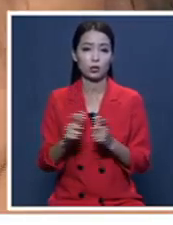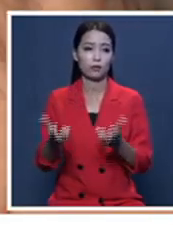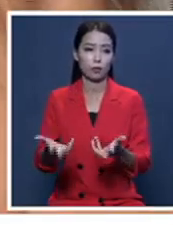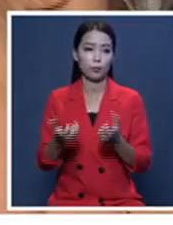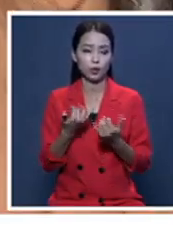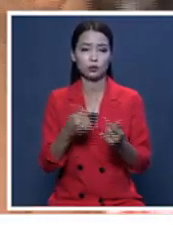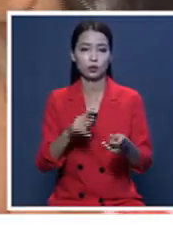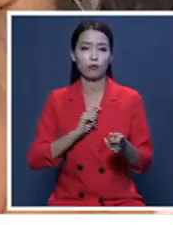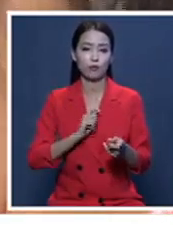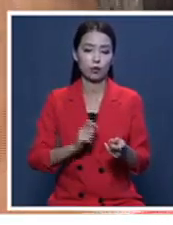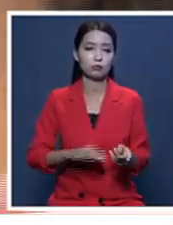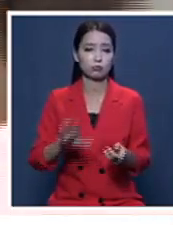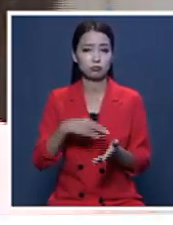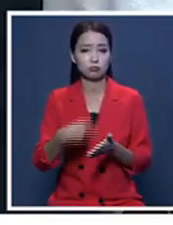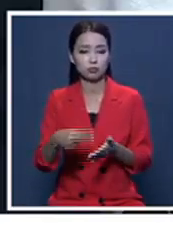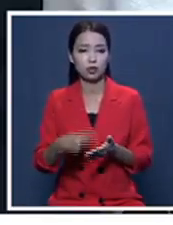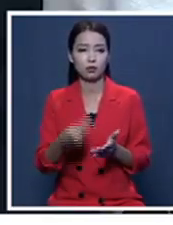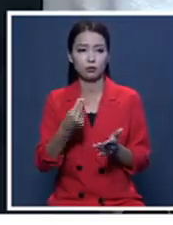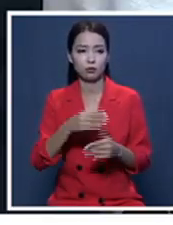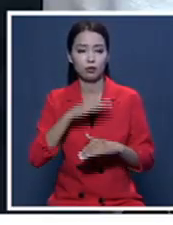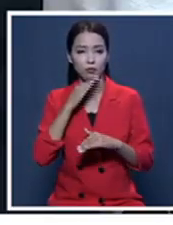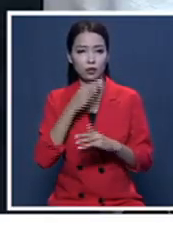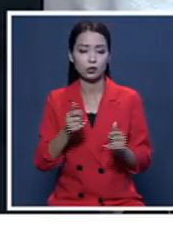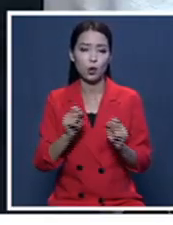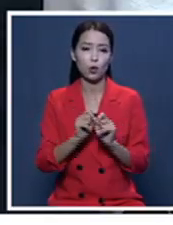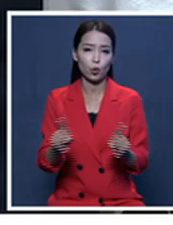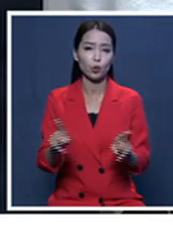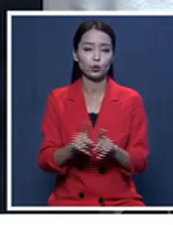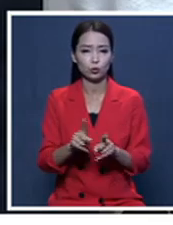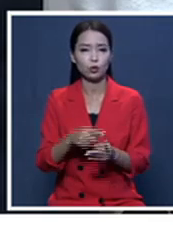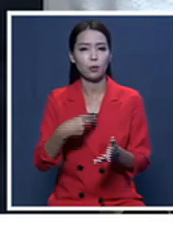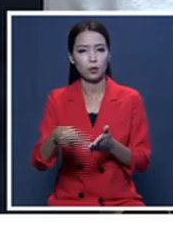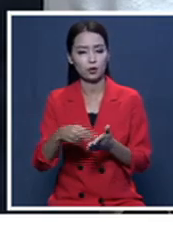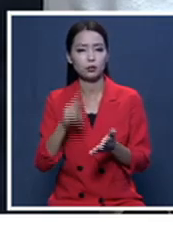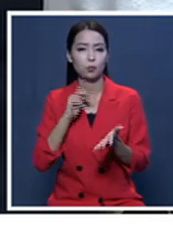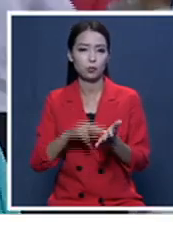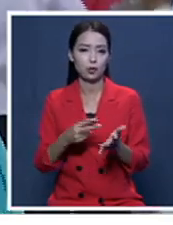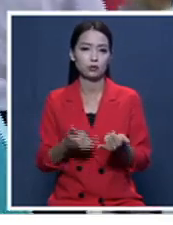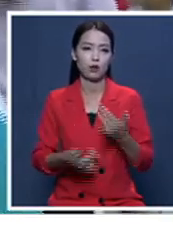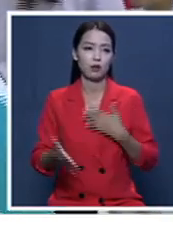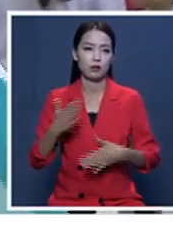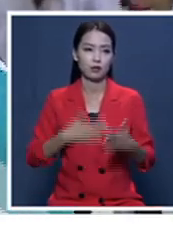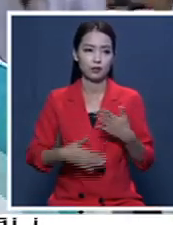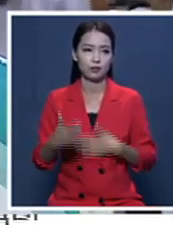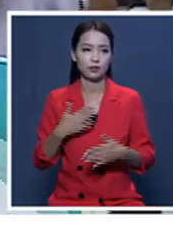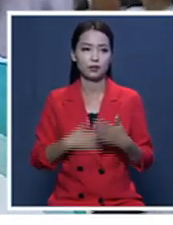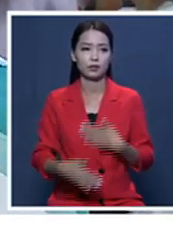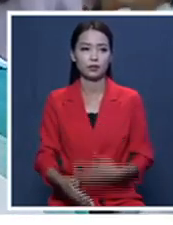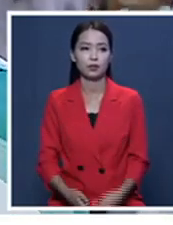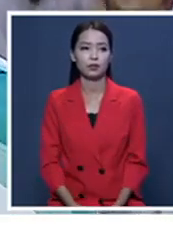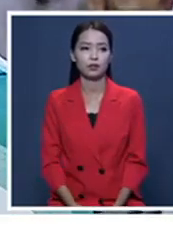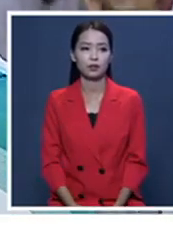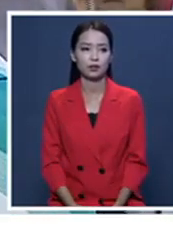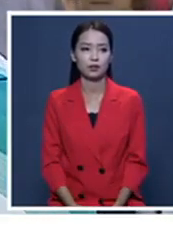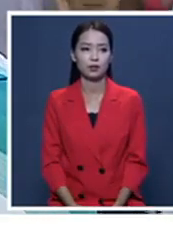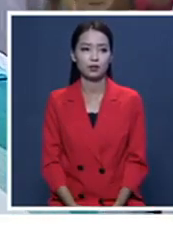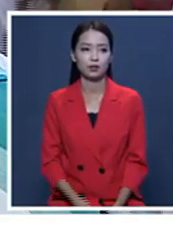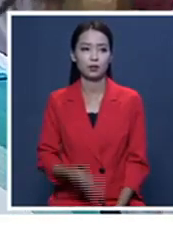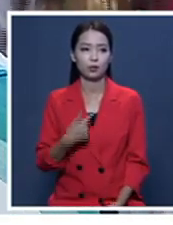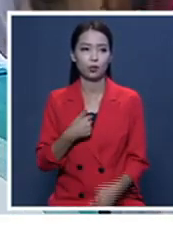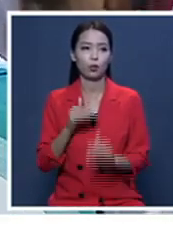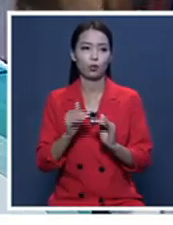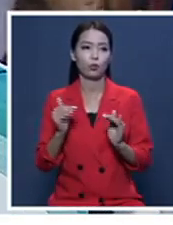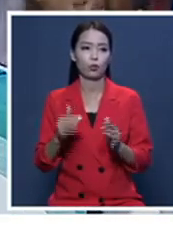толық киіндіруіме жеткілікті. Тек мектеп құралдарын ғана сатып алатын болдым деп қуанып отыр. Жанын жақсы жеңілдік. Біздерге көп